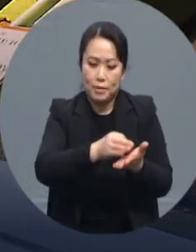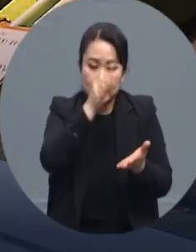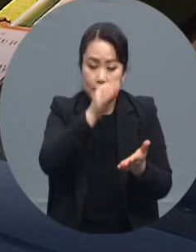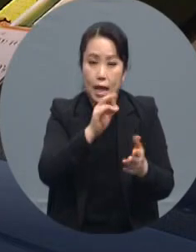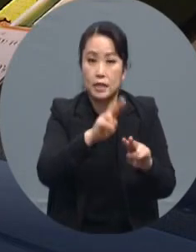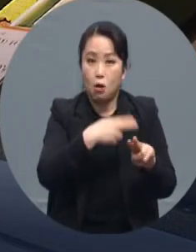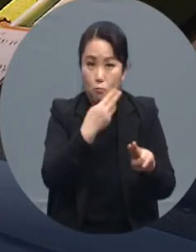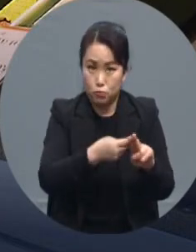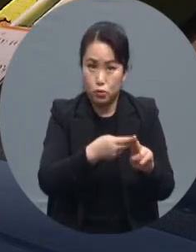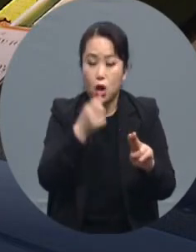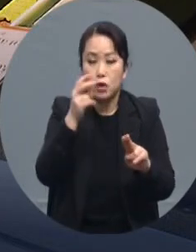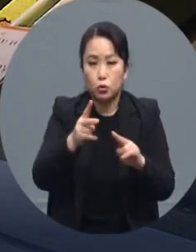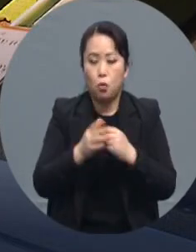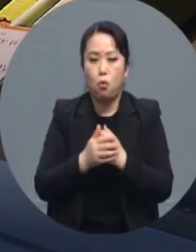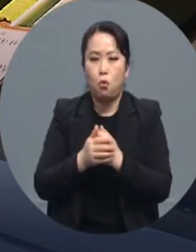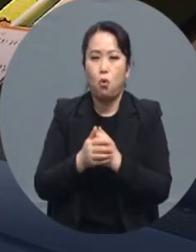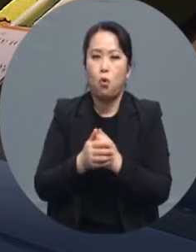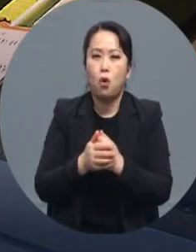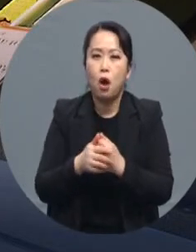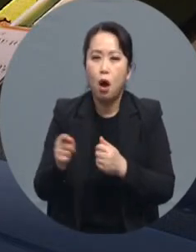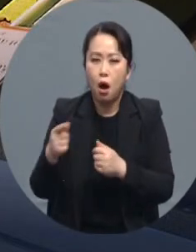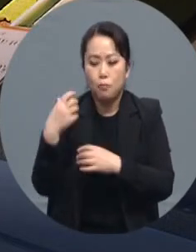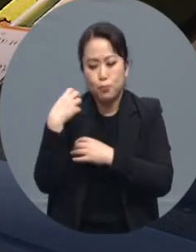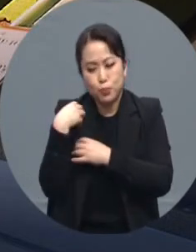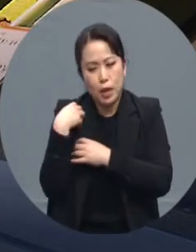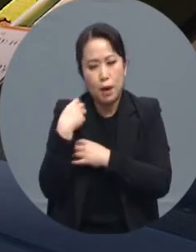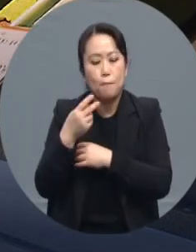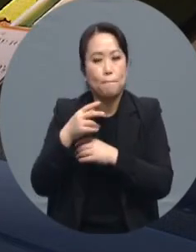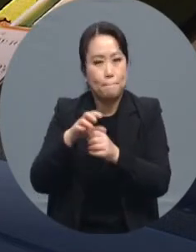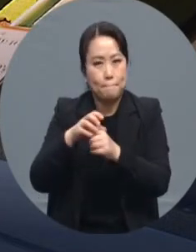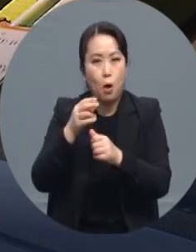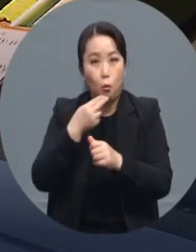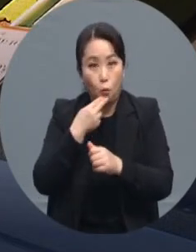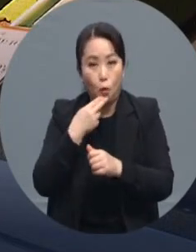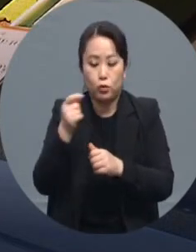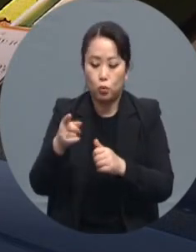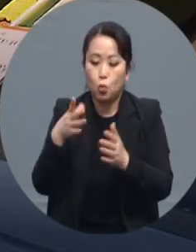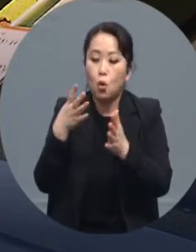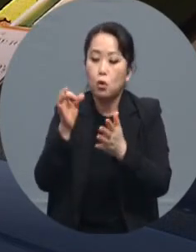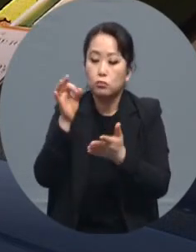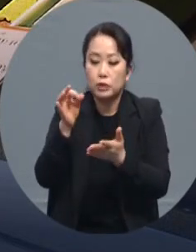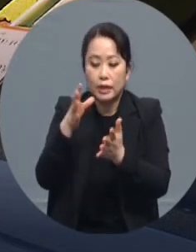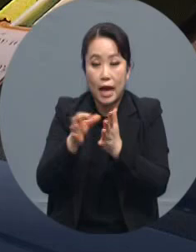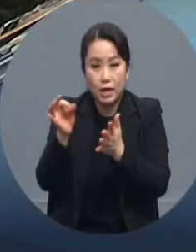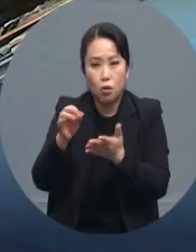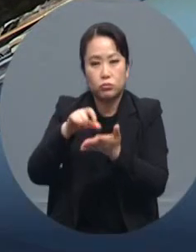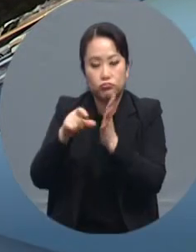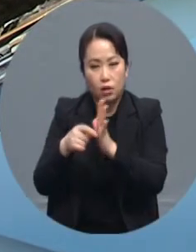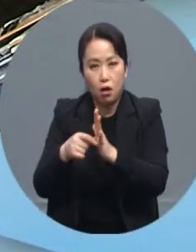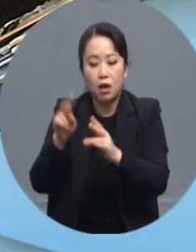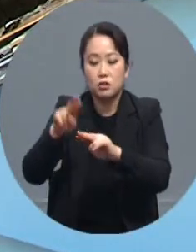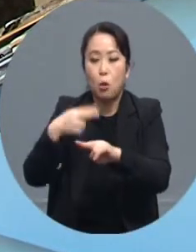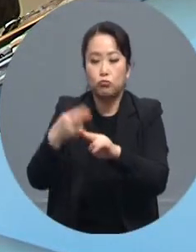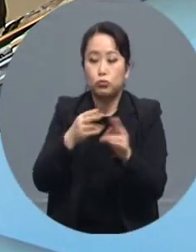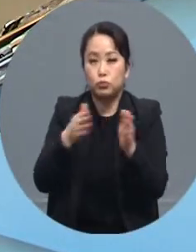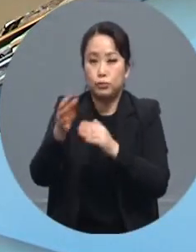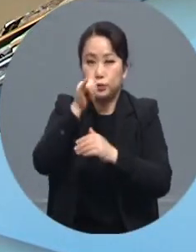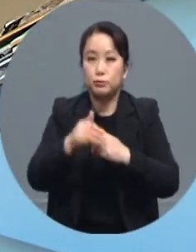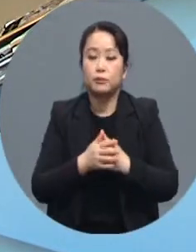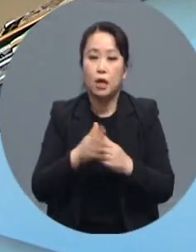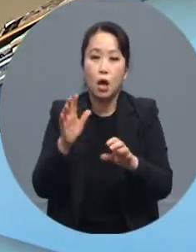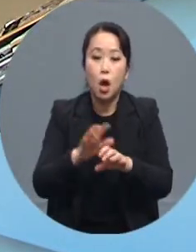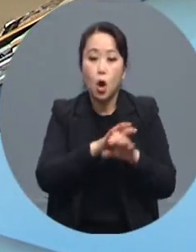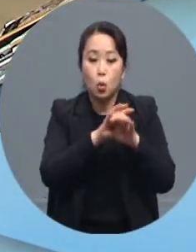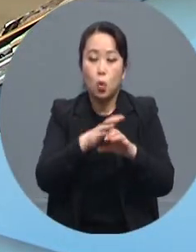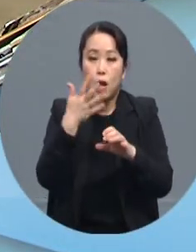아니라 고물가 시대에 맞춰 부담스럽지 않으면서도 가성비 있는 선물 세트를 준비했습니다. 코로나19 일상 회복